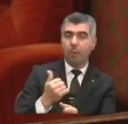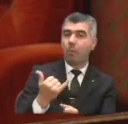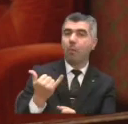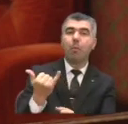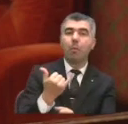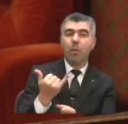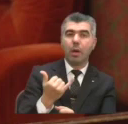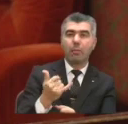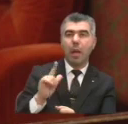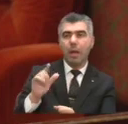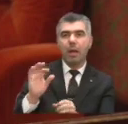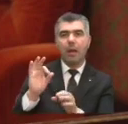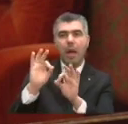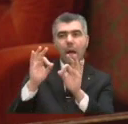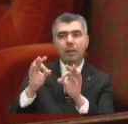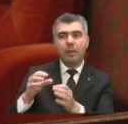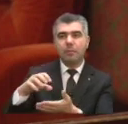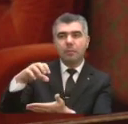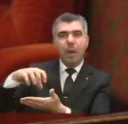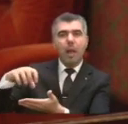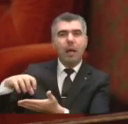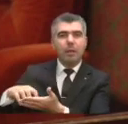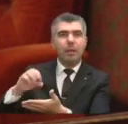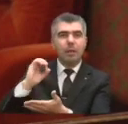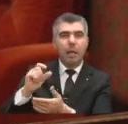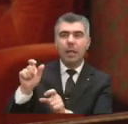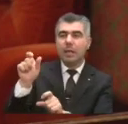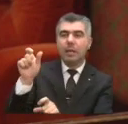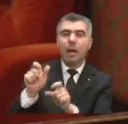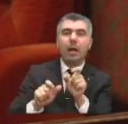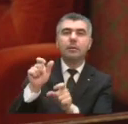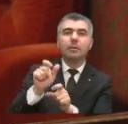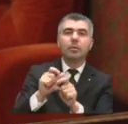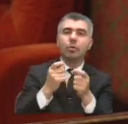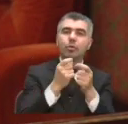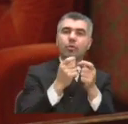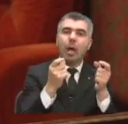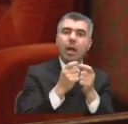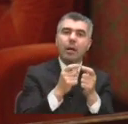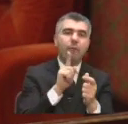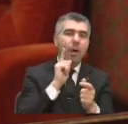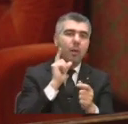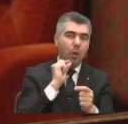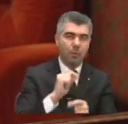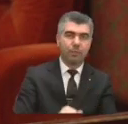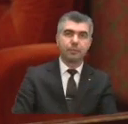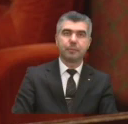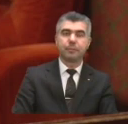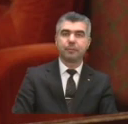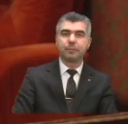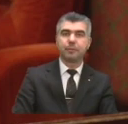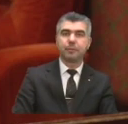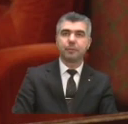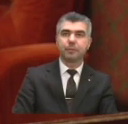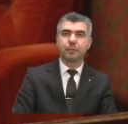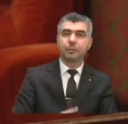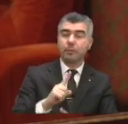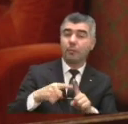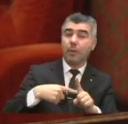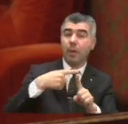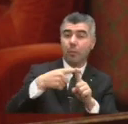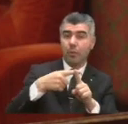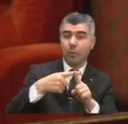واحد العدد ديال المناطق بالنسبه لعشرات الالاف ديال المقاولات والمقاولين. وزدنا على هذا